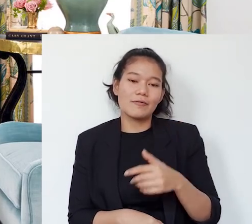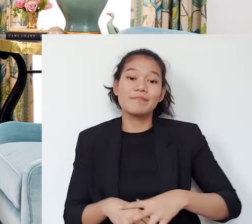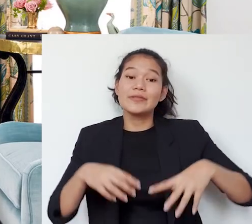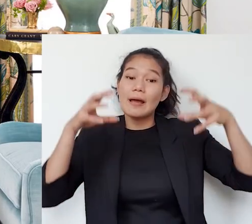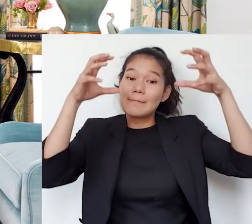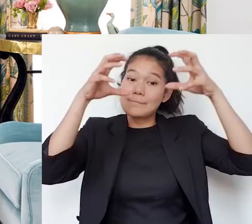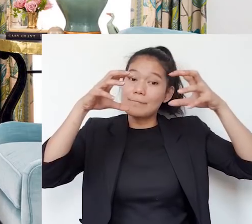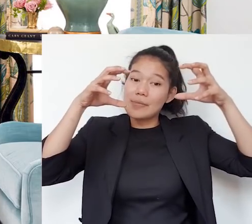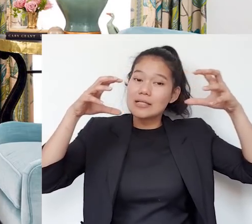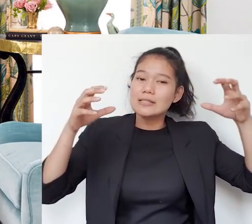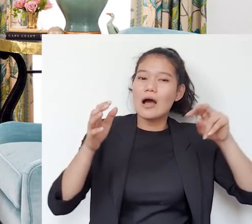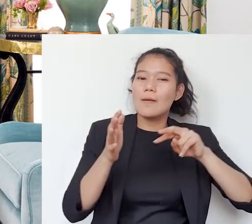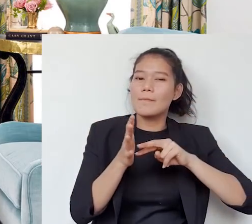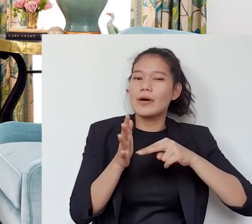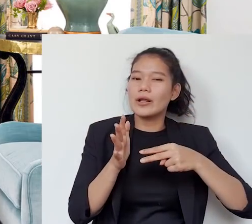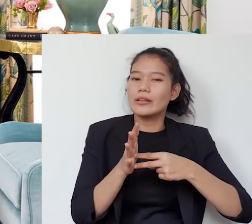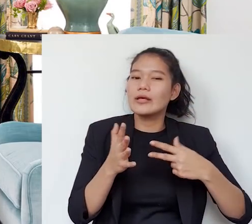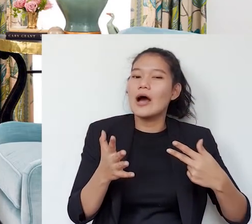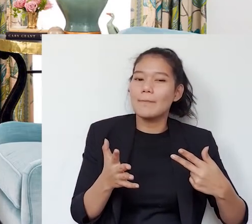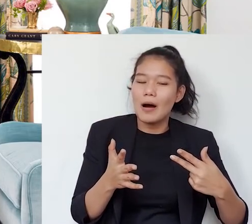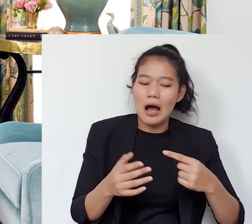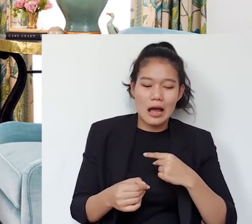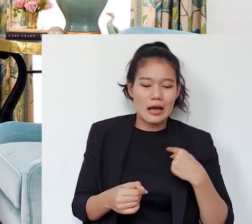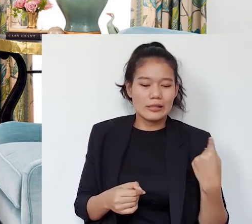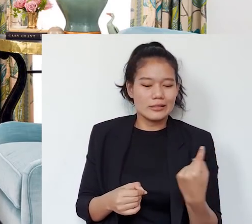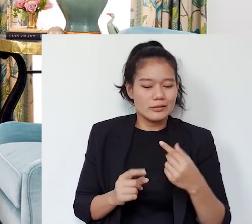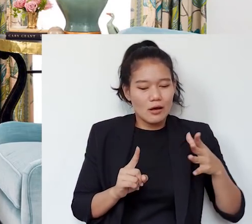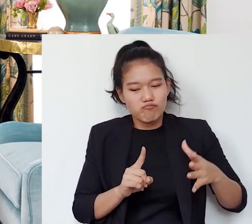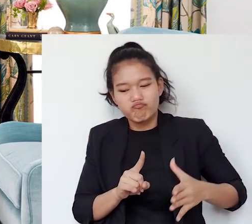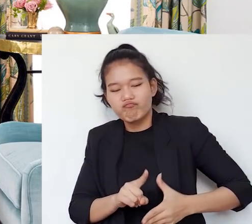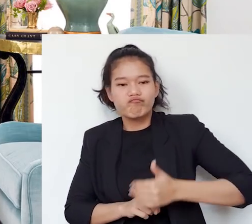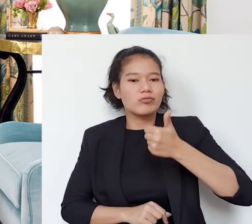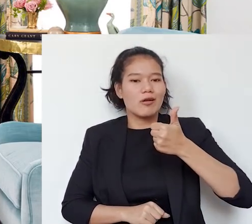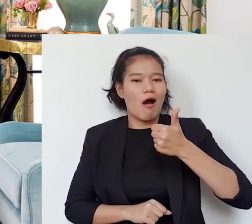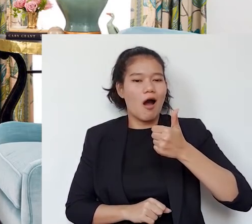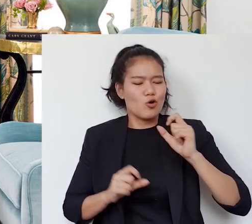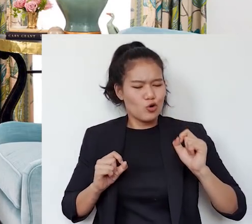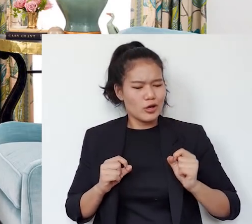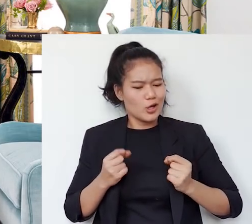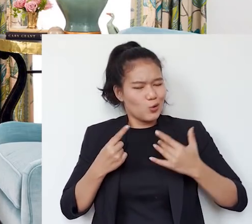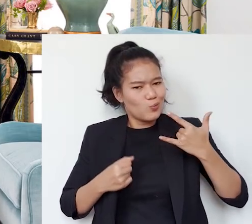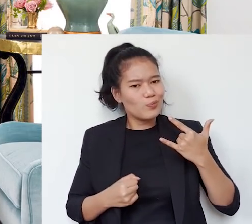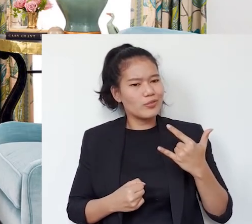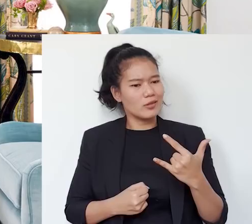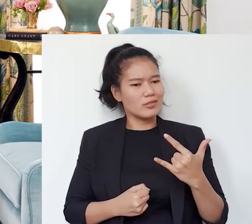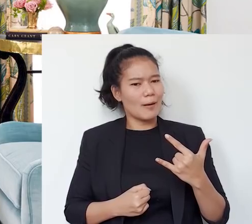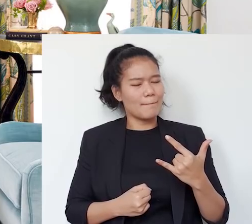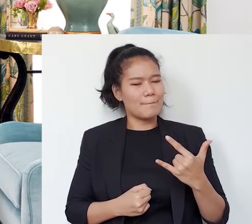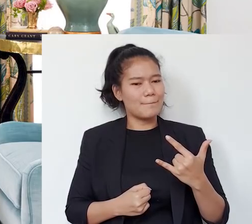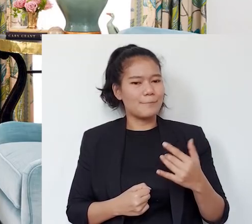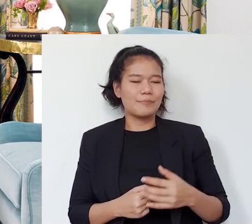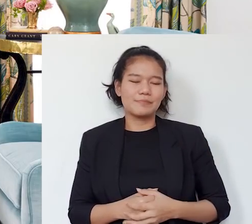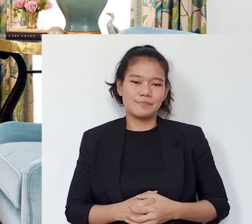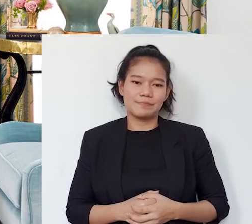Paskah berarti kita dimenangkan untuk terus hidup dalam semangat